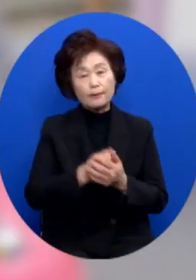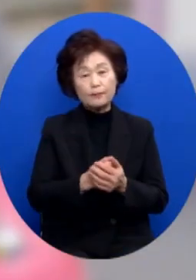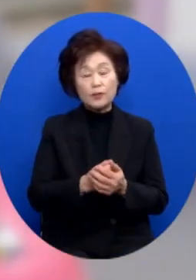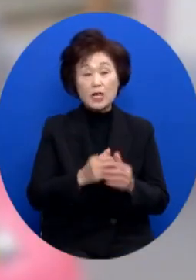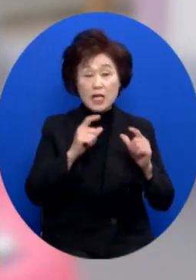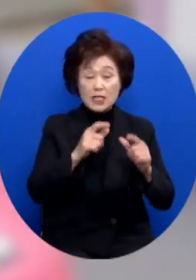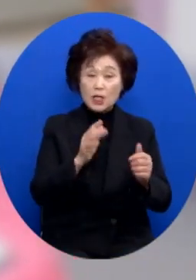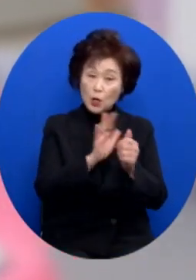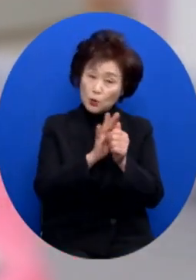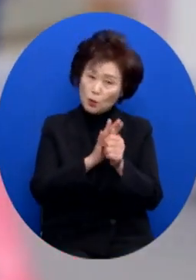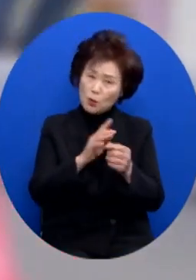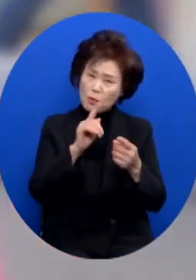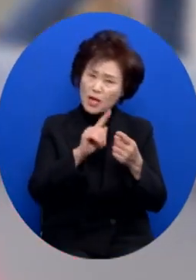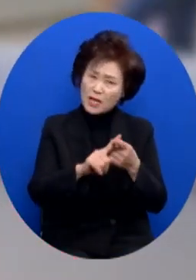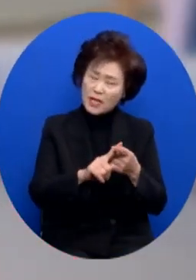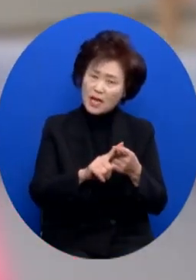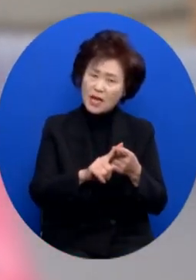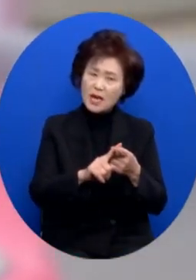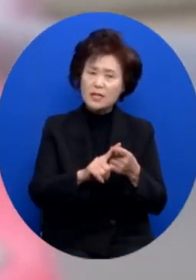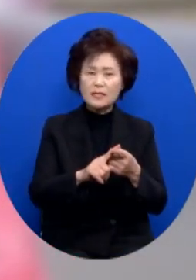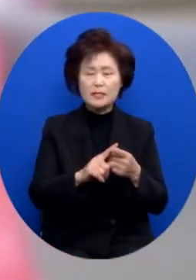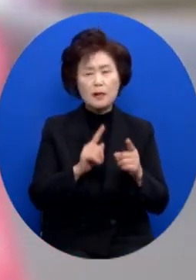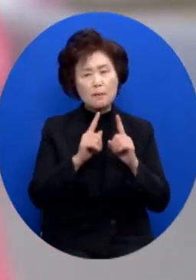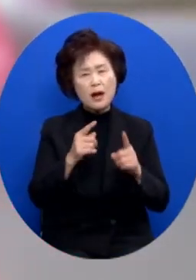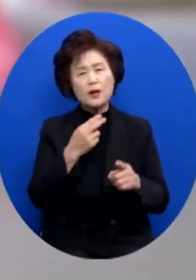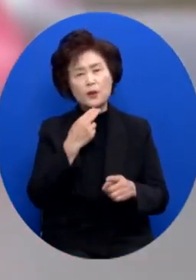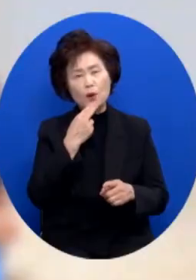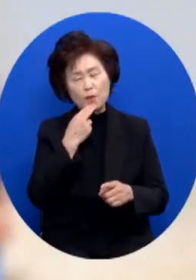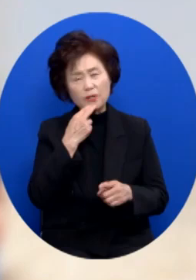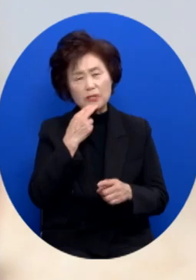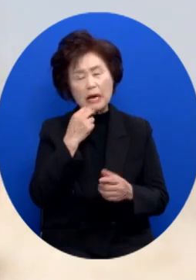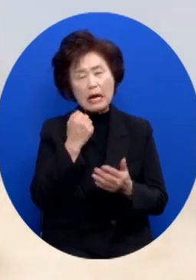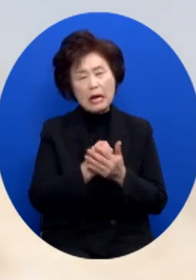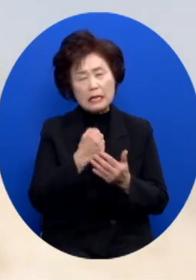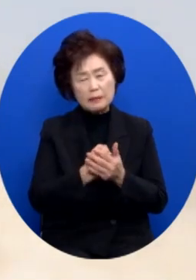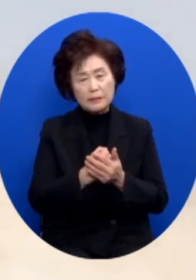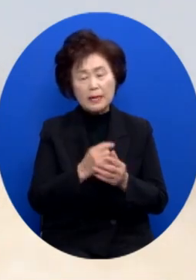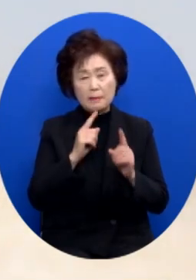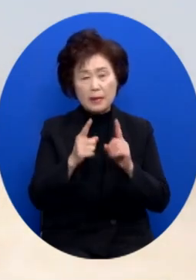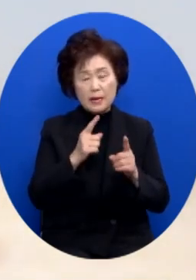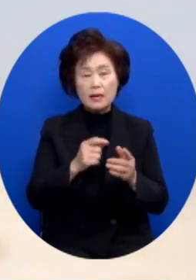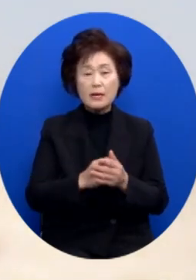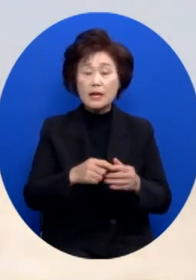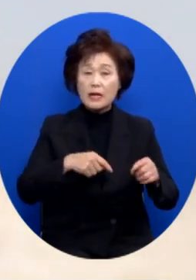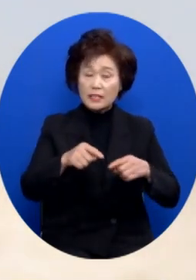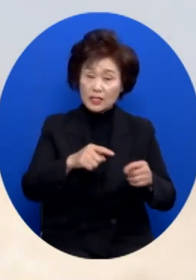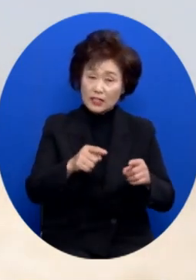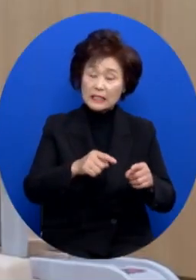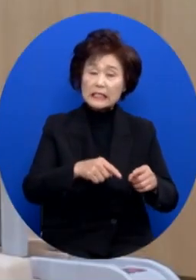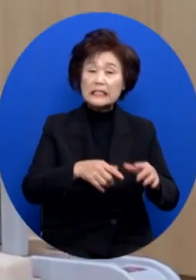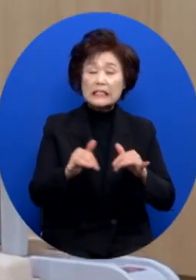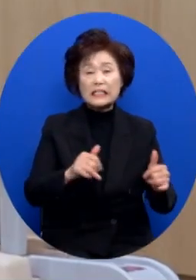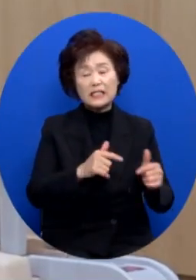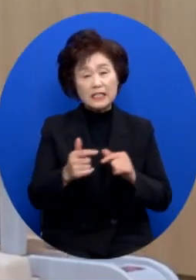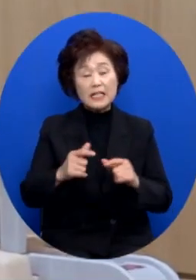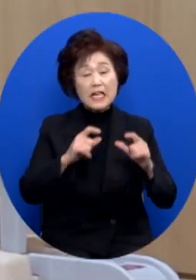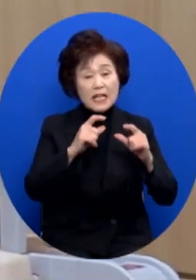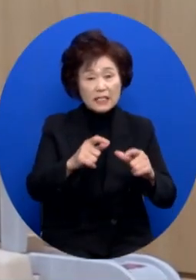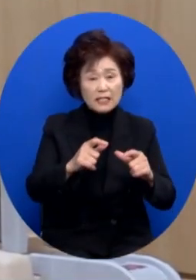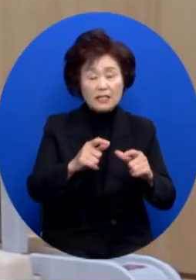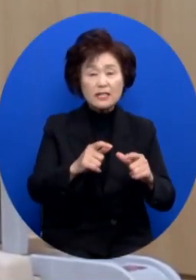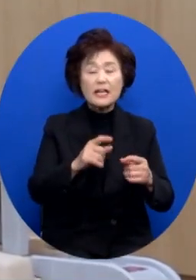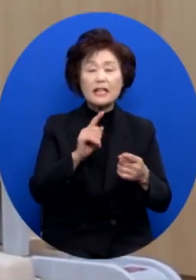돌봄에 대한 구체적 언급이 없는 것이 아쉽다며 정치권이 지역 아동 돌봄에 대한 다양한 정책을